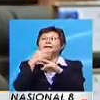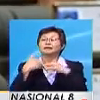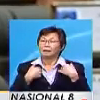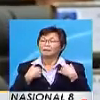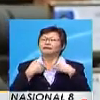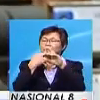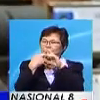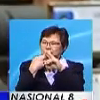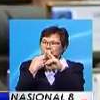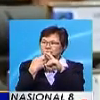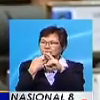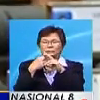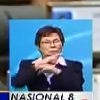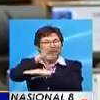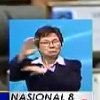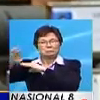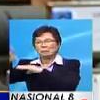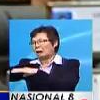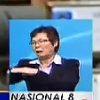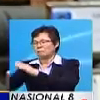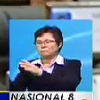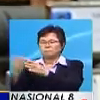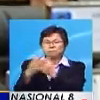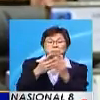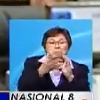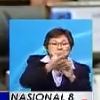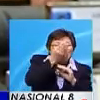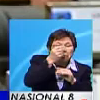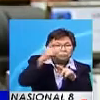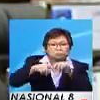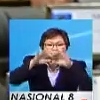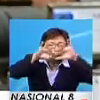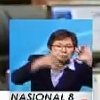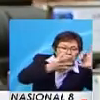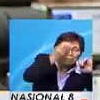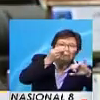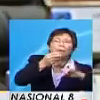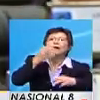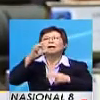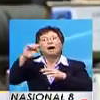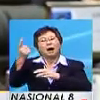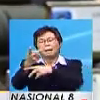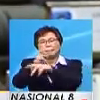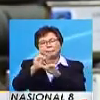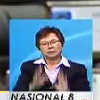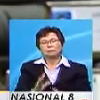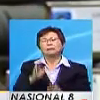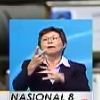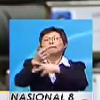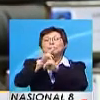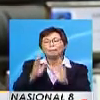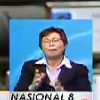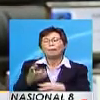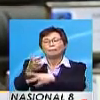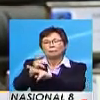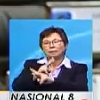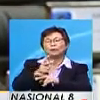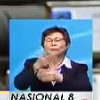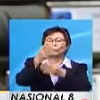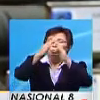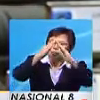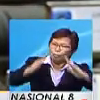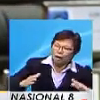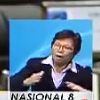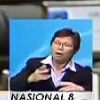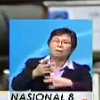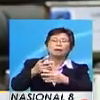kecuali pihak peminjam kalau pihak peminjam nak pjam rumah keta person